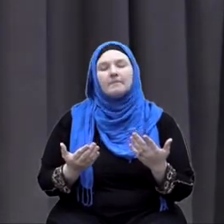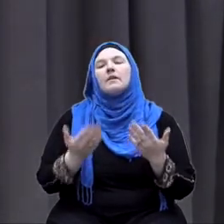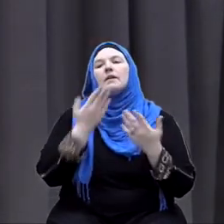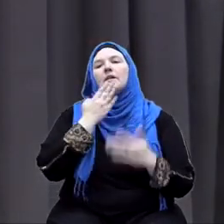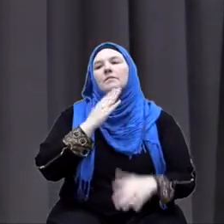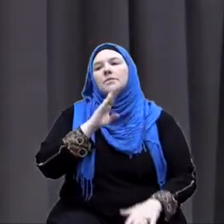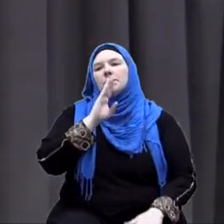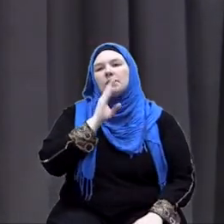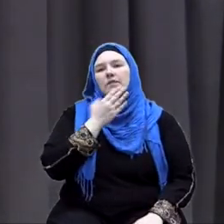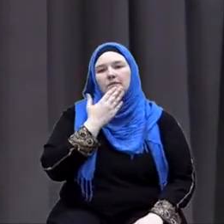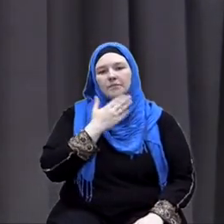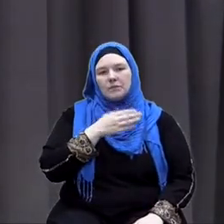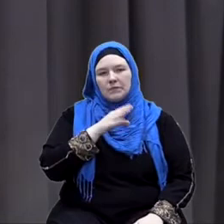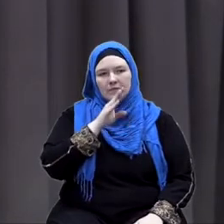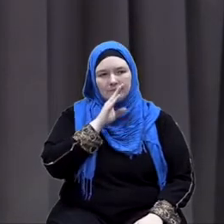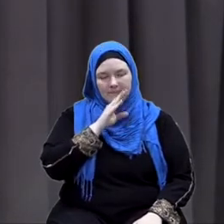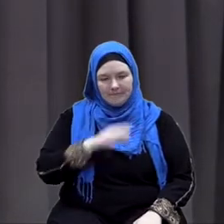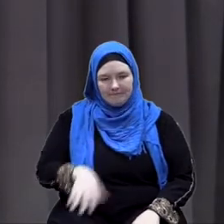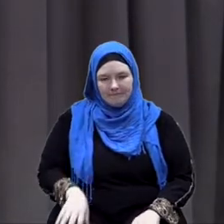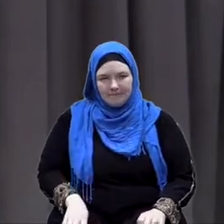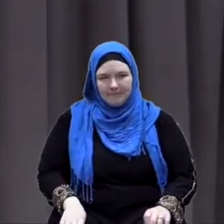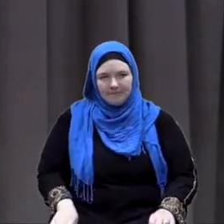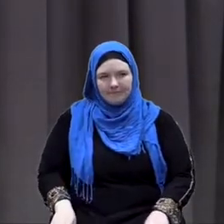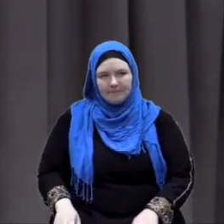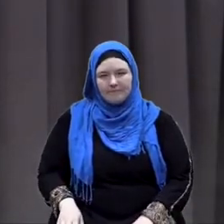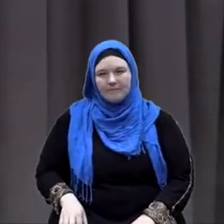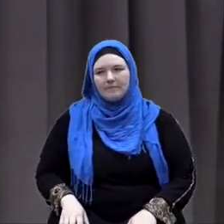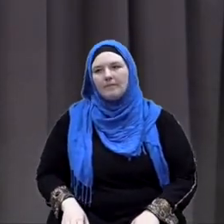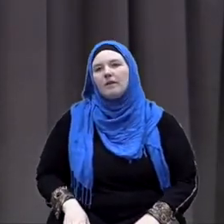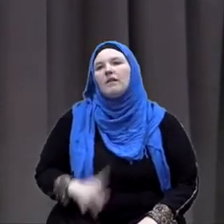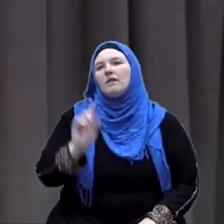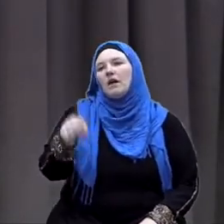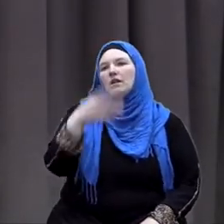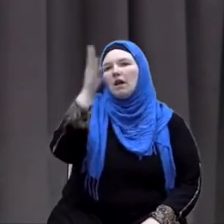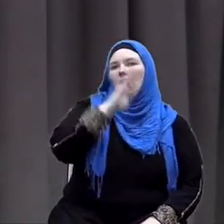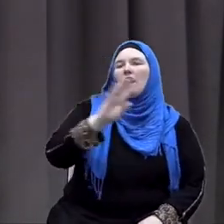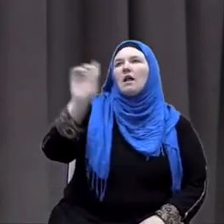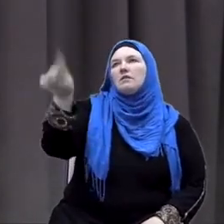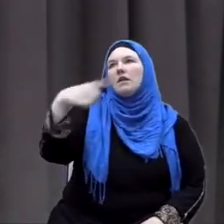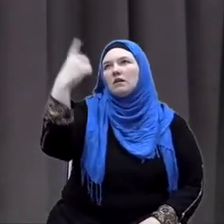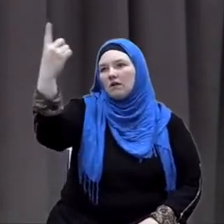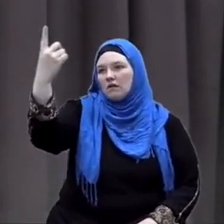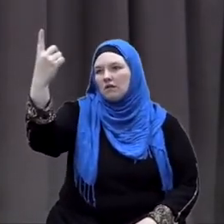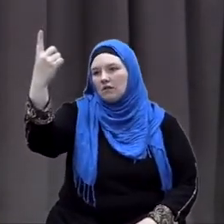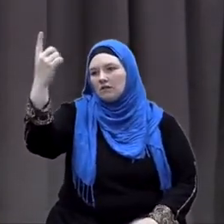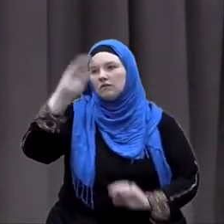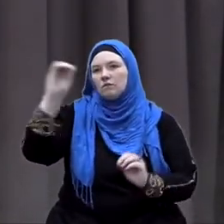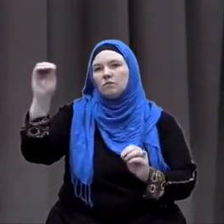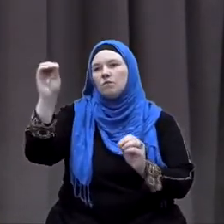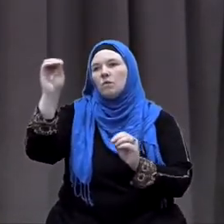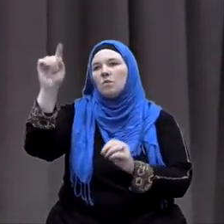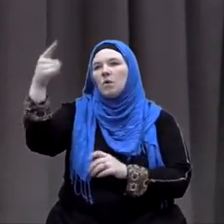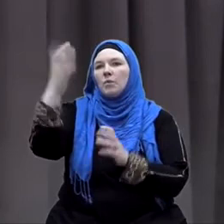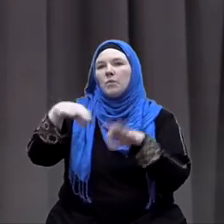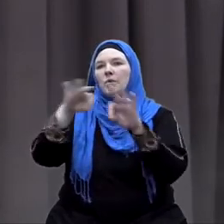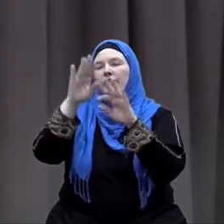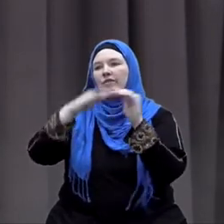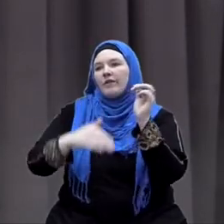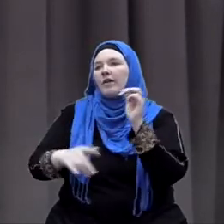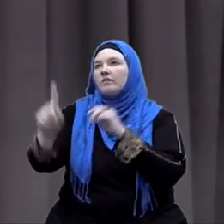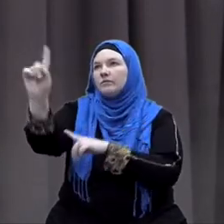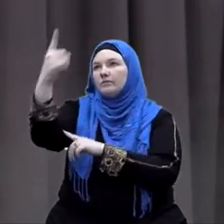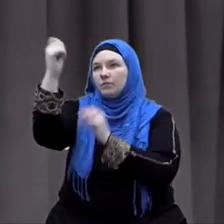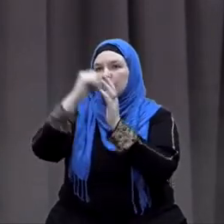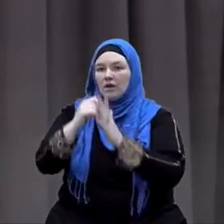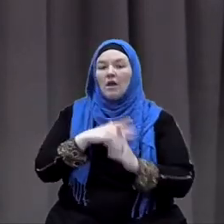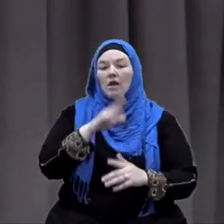الحمد لله وكفى والصلاة والسلام على عباده الذين اصطفى وأشهد أن لا إله إلا الله وأشهد أن محمدا